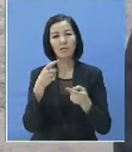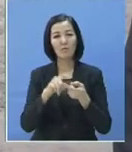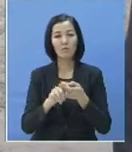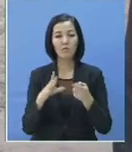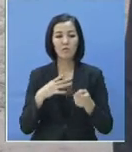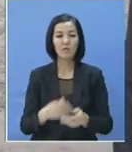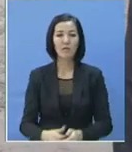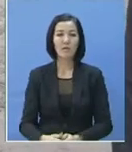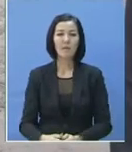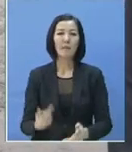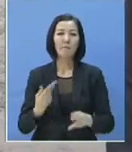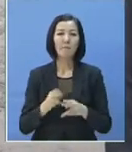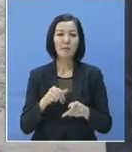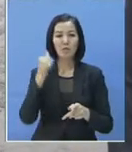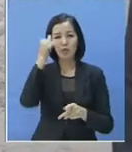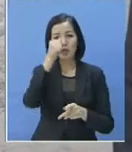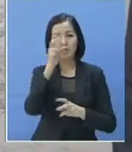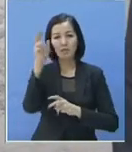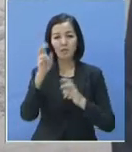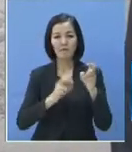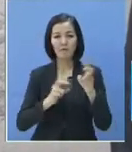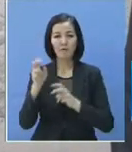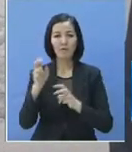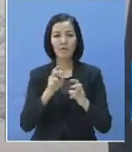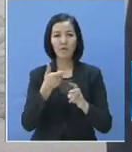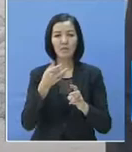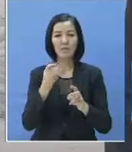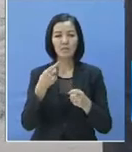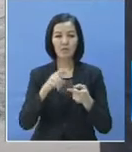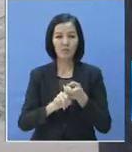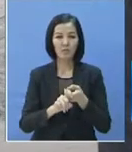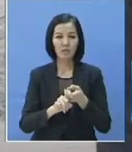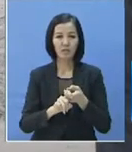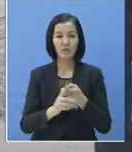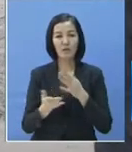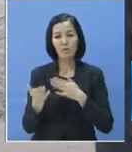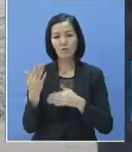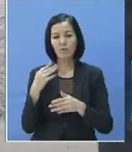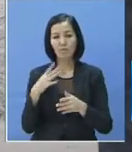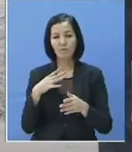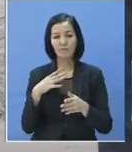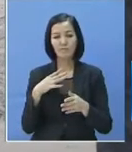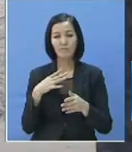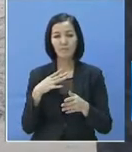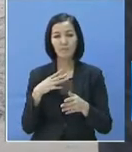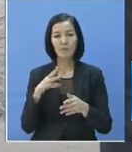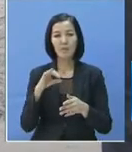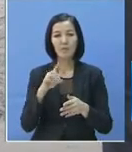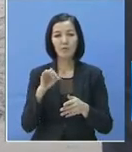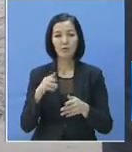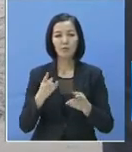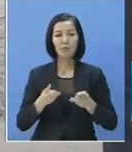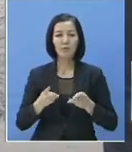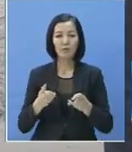біздің жаңалық зауытты табиғи газға қостық. Бұрын егерде бізде мазутпен жағатын